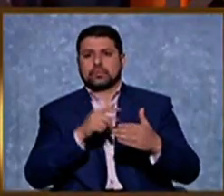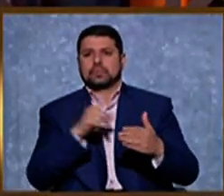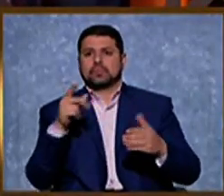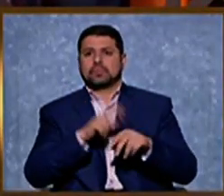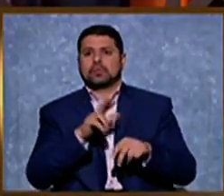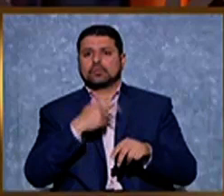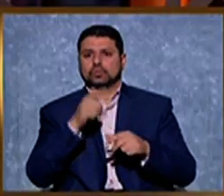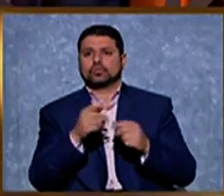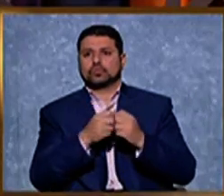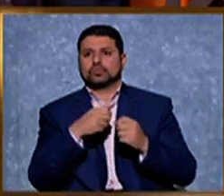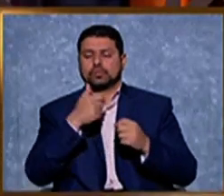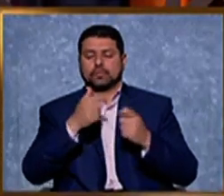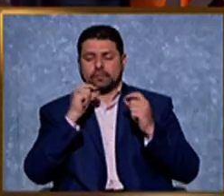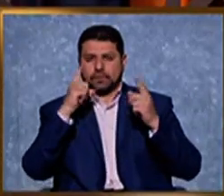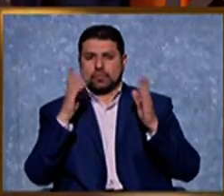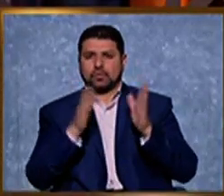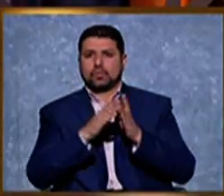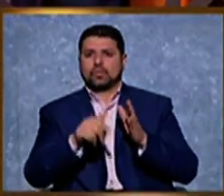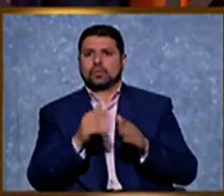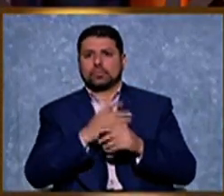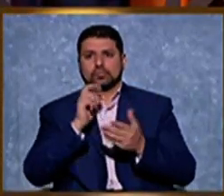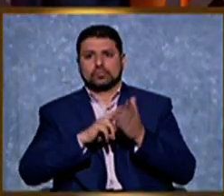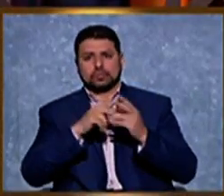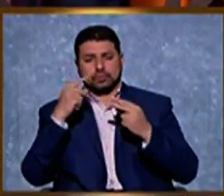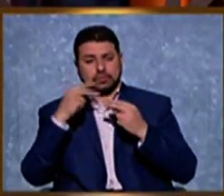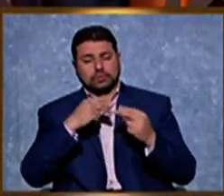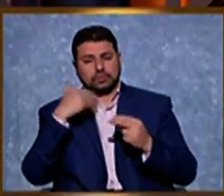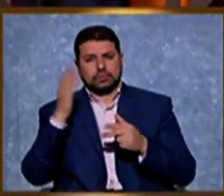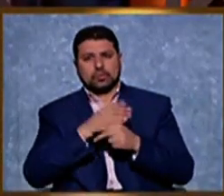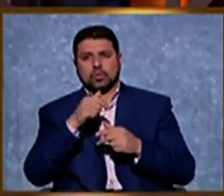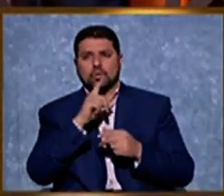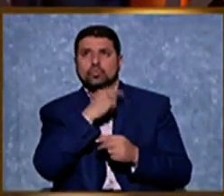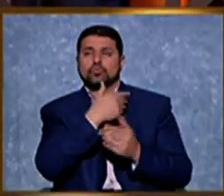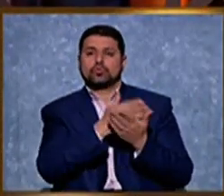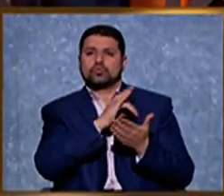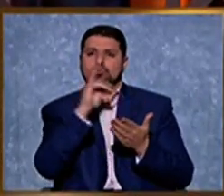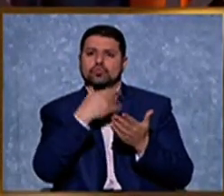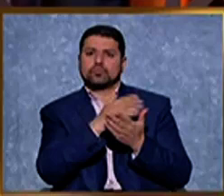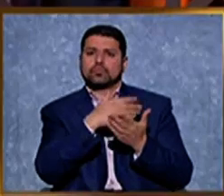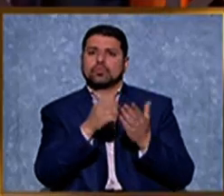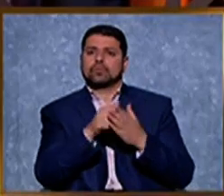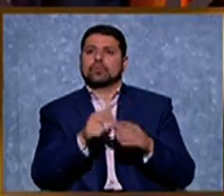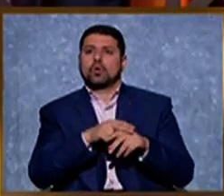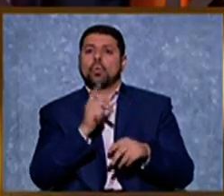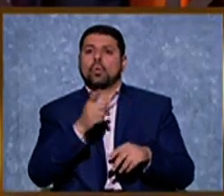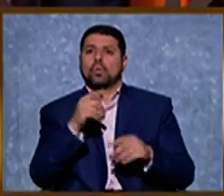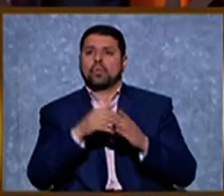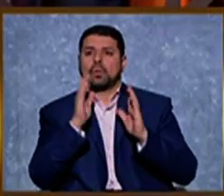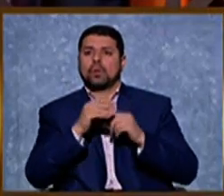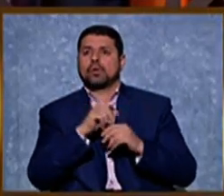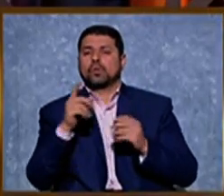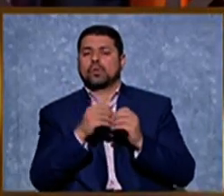فانا عاوزك تركزي شويه كده، وكل ما تحاولي تسرحي يعني ولا حاجه تقولي اعوذ بالله من الشيطان الرجيم. واوعي تقطعي